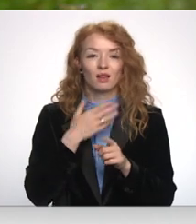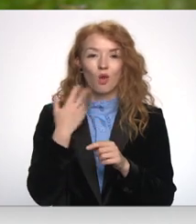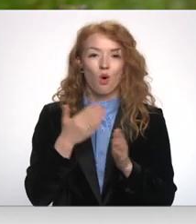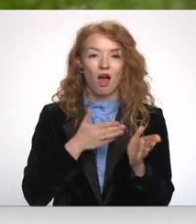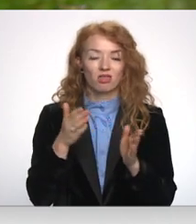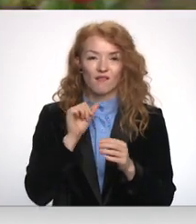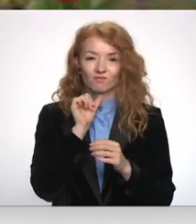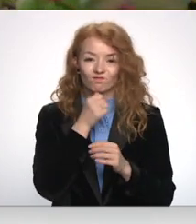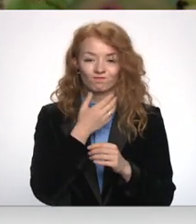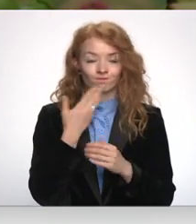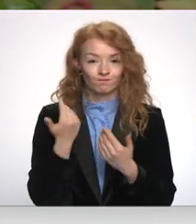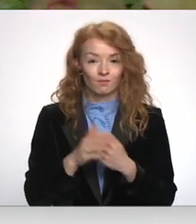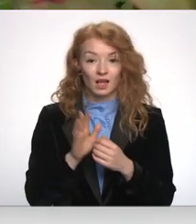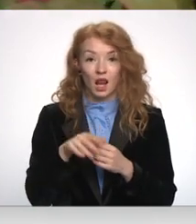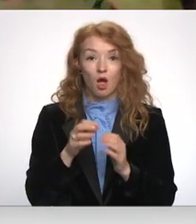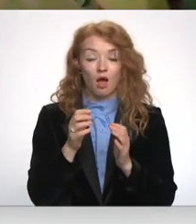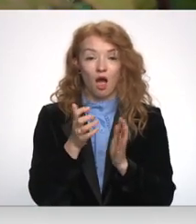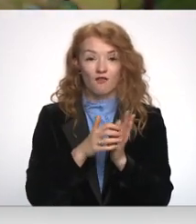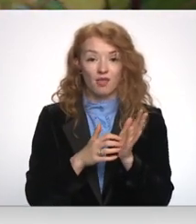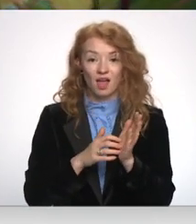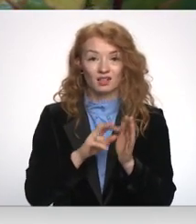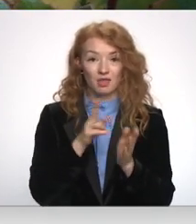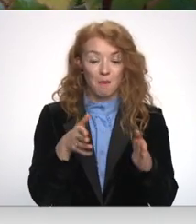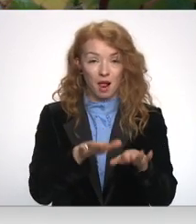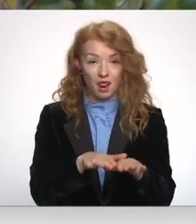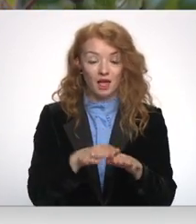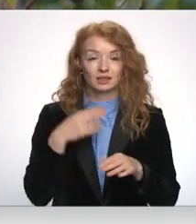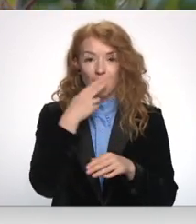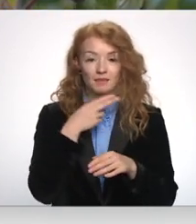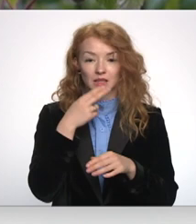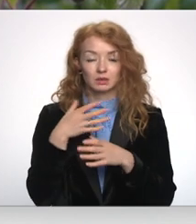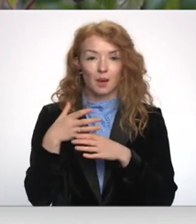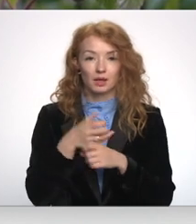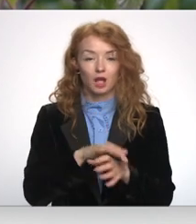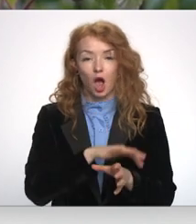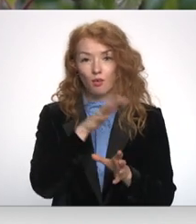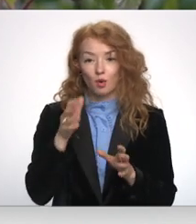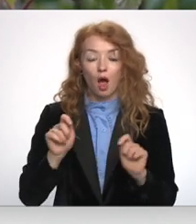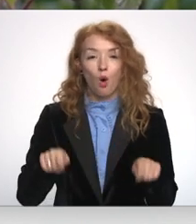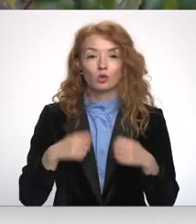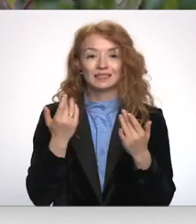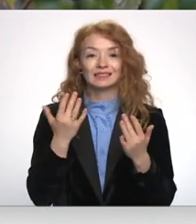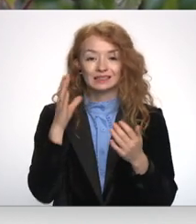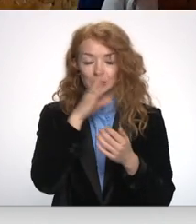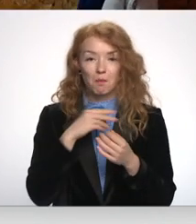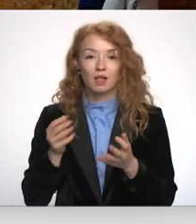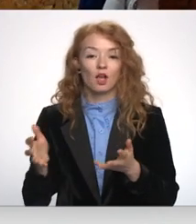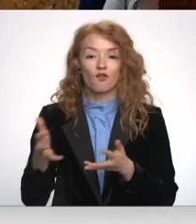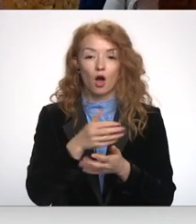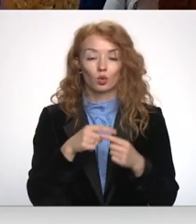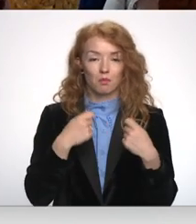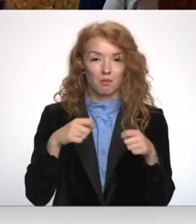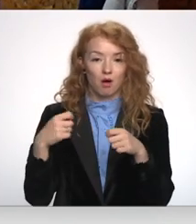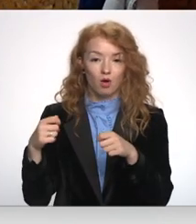nenogatavojās vairs tā. Lai ogas nepaliktu uz lauka, saimniecība samazina apjomus, audzē tik, cik spēj nolasīt un pārdot. Ogas,